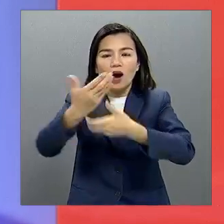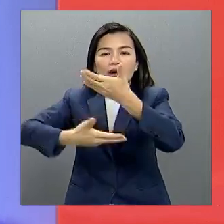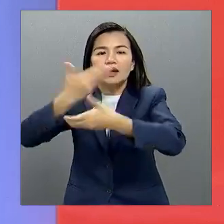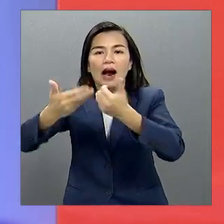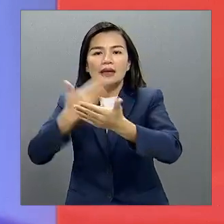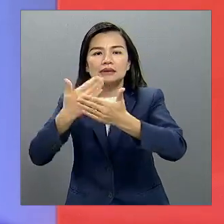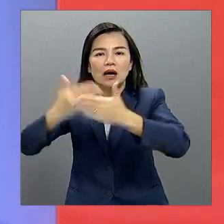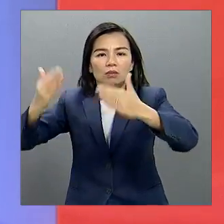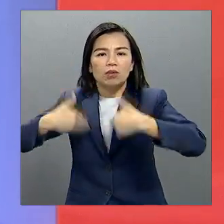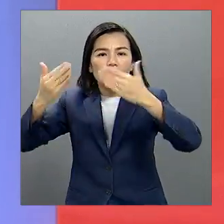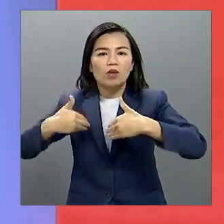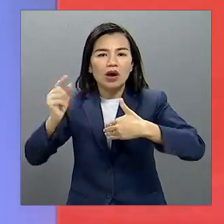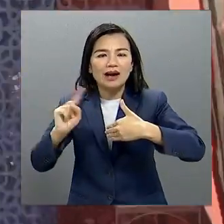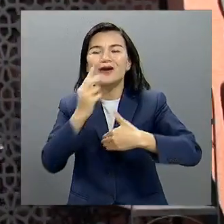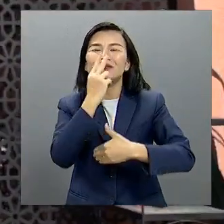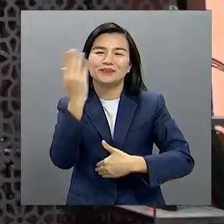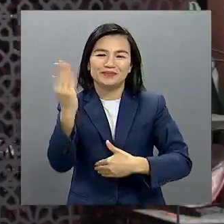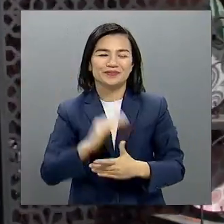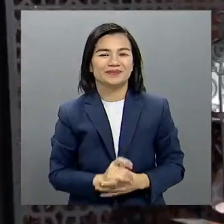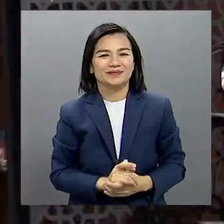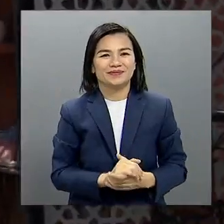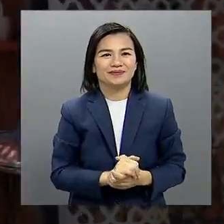ราวจะเป็นอย่างไรติดตามชมพร้อมกันครับ